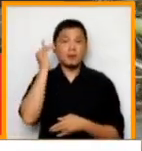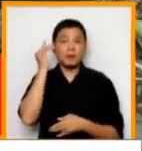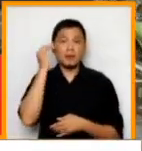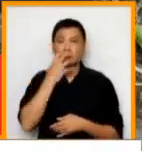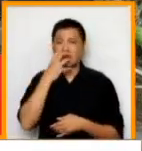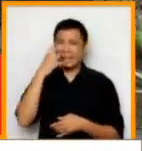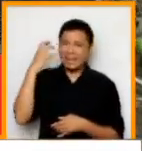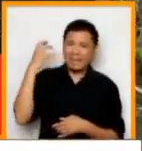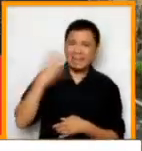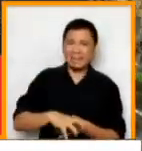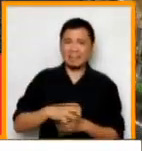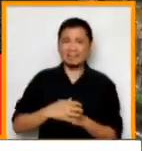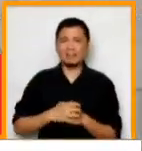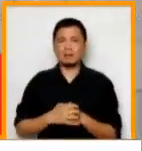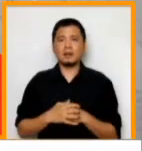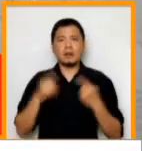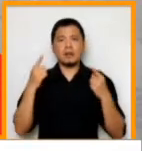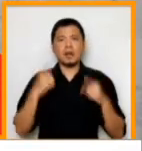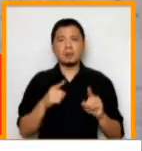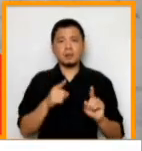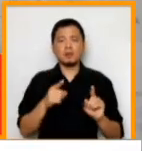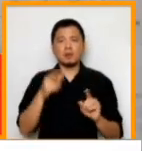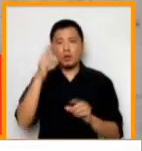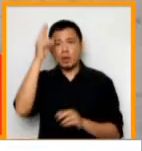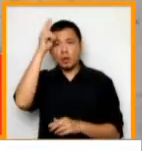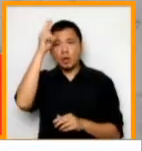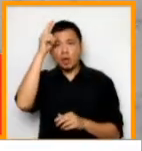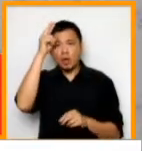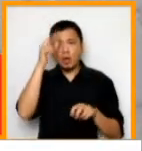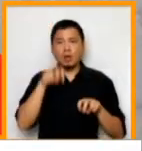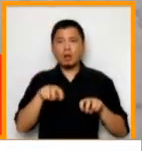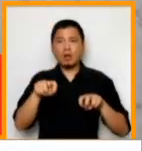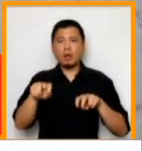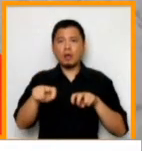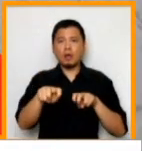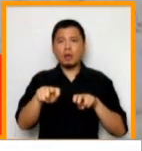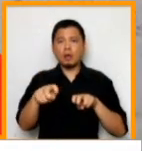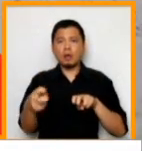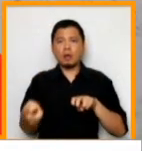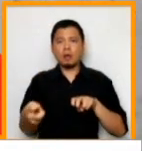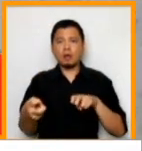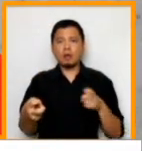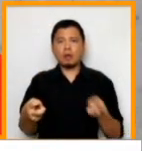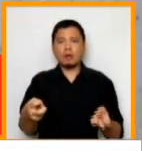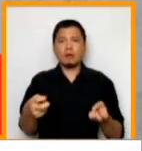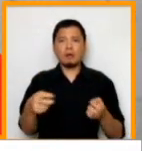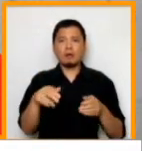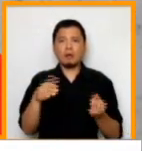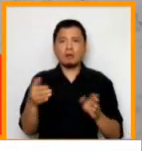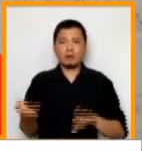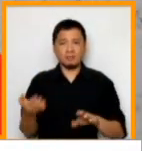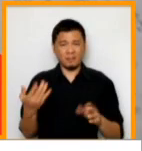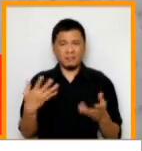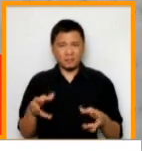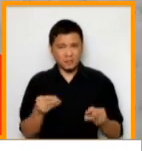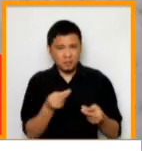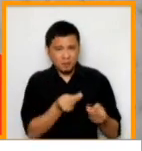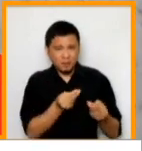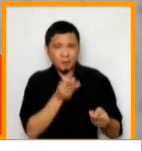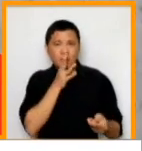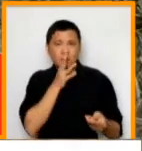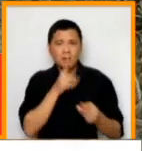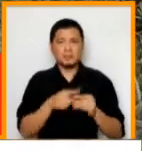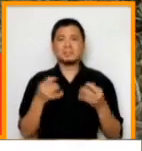daw natutumba ang kanyang mga alagang manok. Sinubukan pa raw nilang painumin ang mga ito ng tubig pero namatay rin